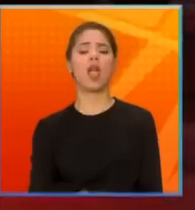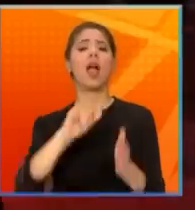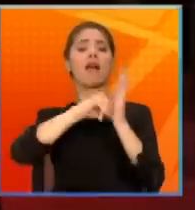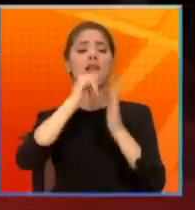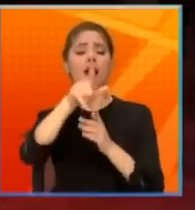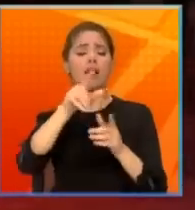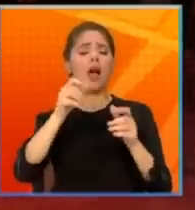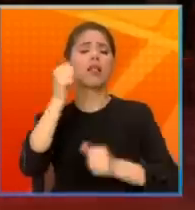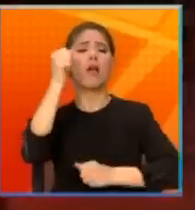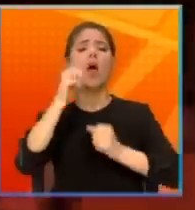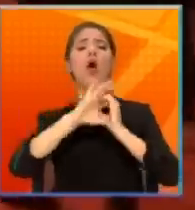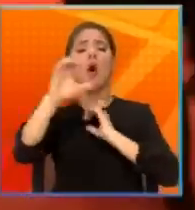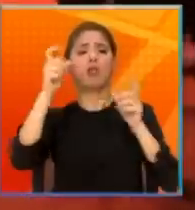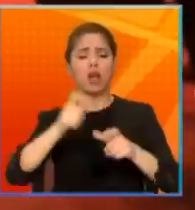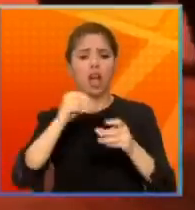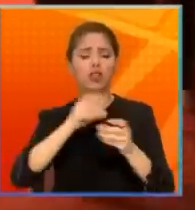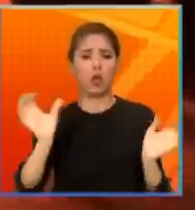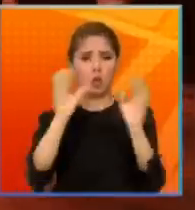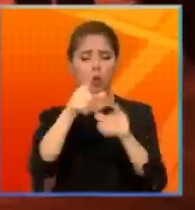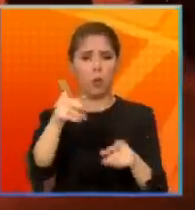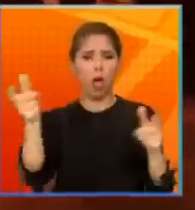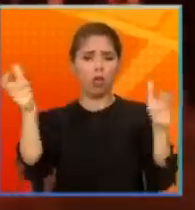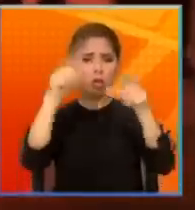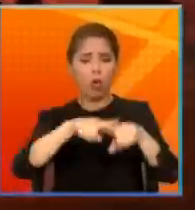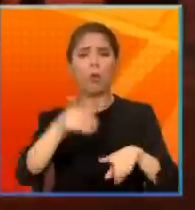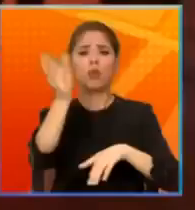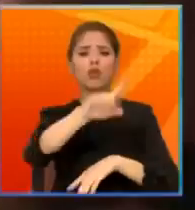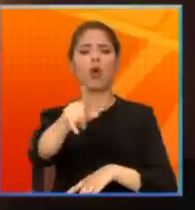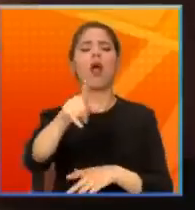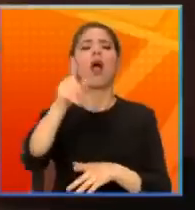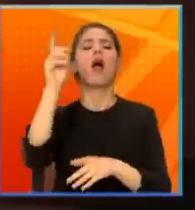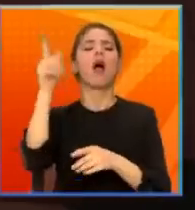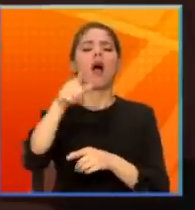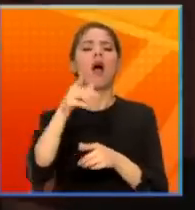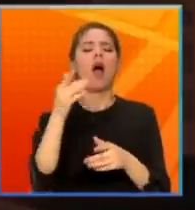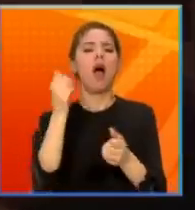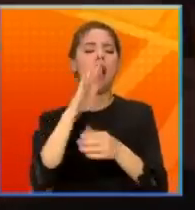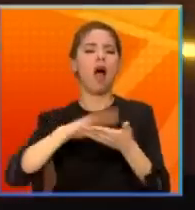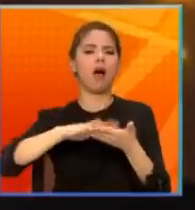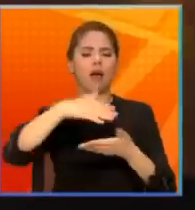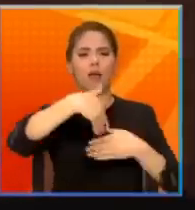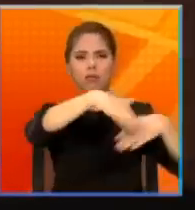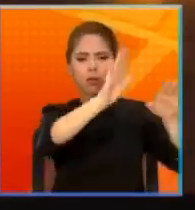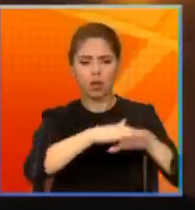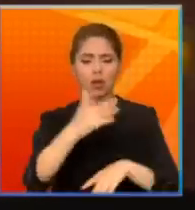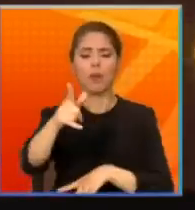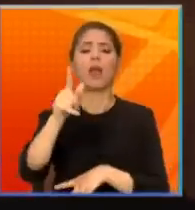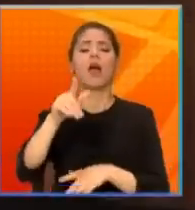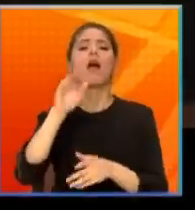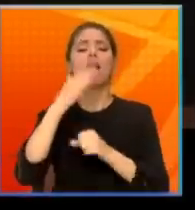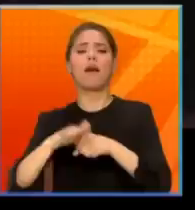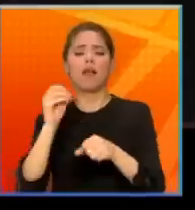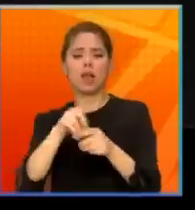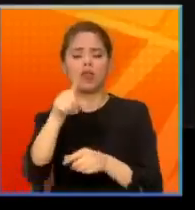Gaziantep otogarında toplanan grup askere giden arkadaşlarını meşalelerle uğurladı. Kayseri'de ise askere giden gencin bindiği otobüsün